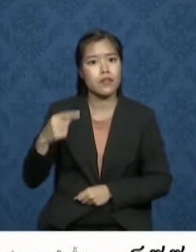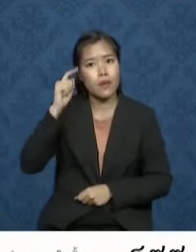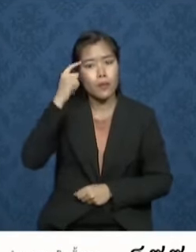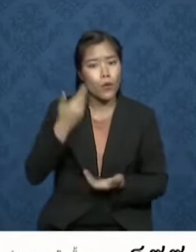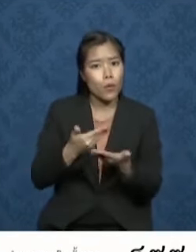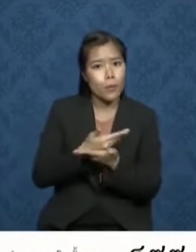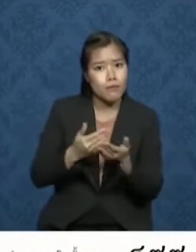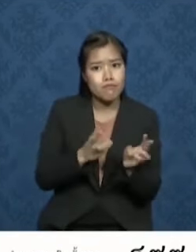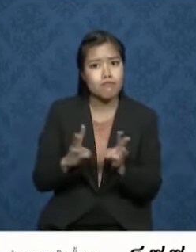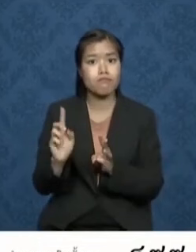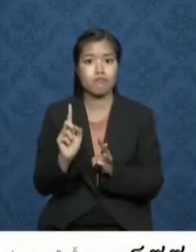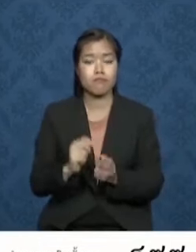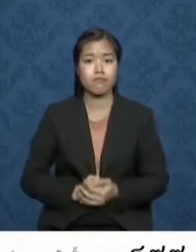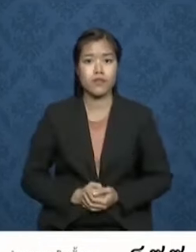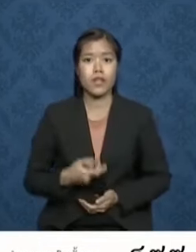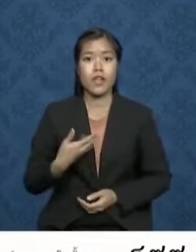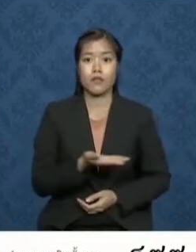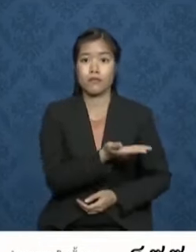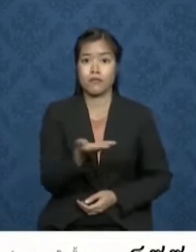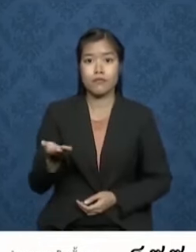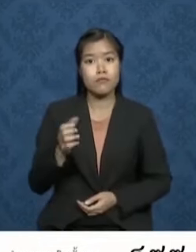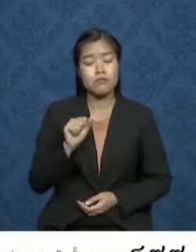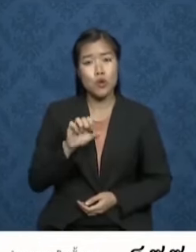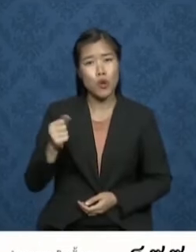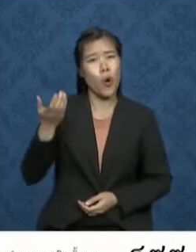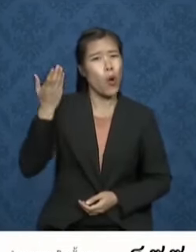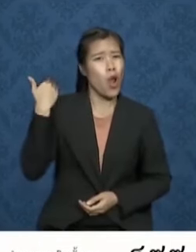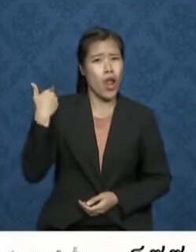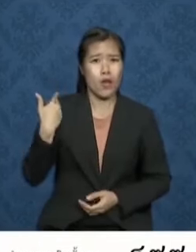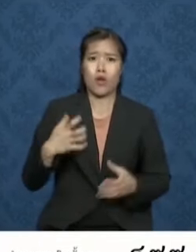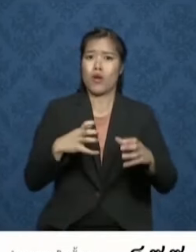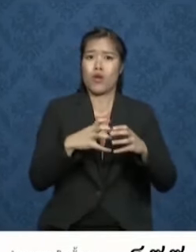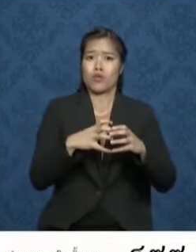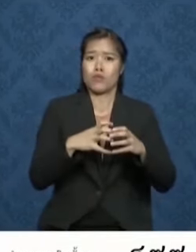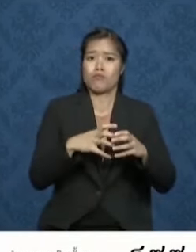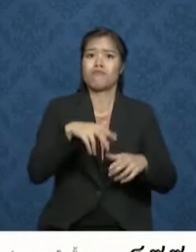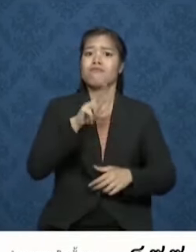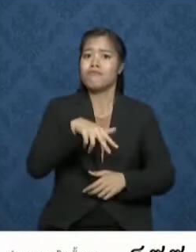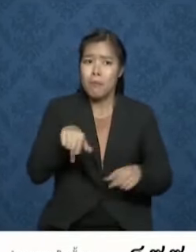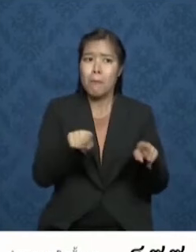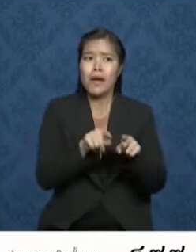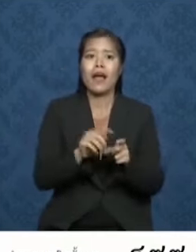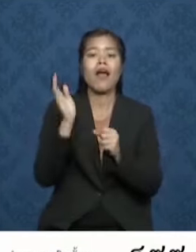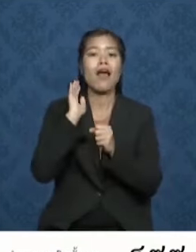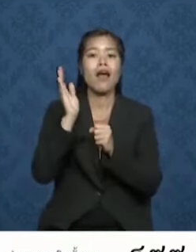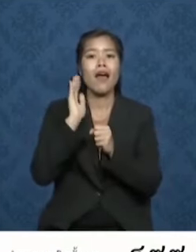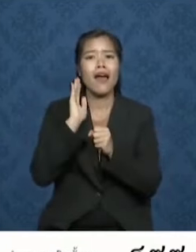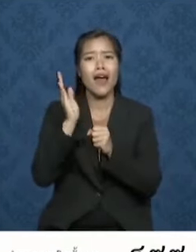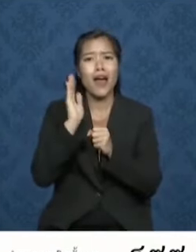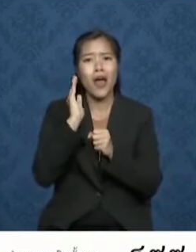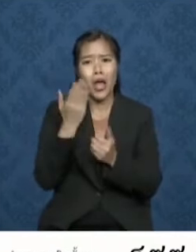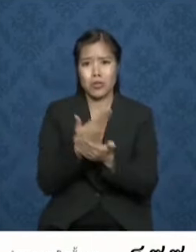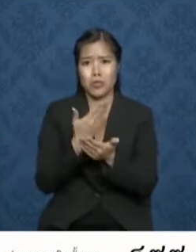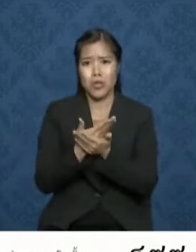ไหนแล้วส.สผู้ทรงเกียรติในสภาชุดที่แล้วก็พักรเดียวกับท่านสุทินเนี่ยอภิปรายวิพากษ์วิจารณ์งบลับอย่างดุ